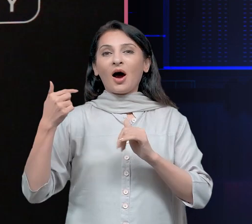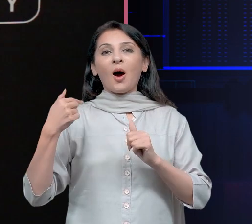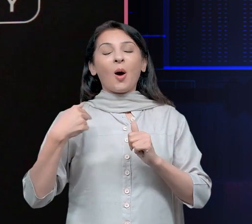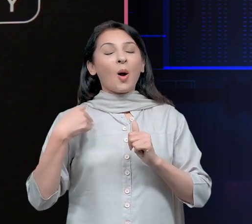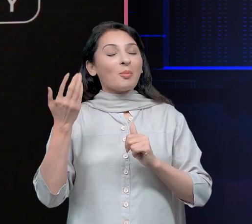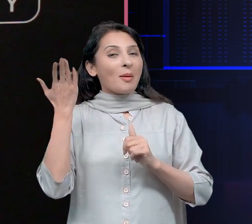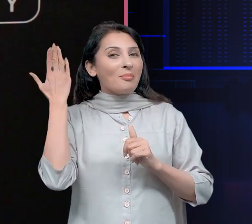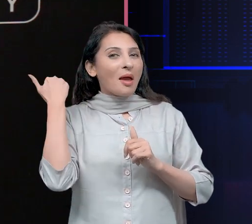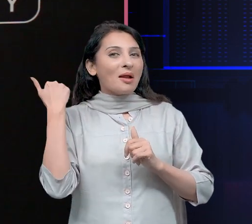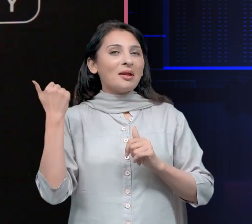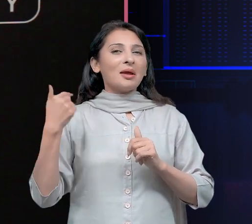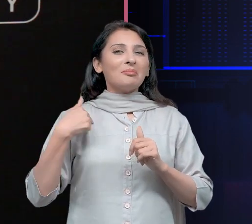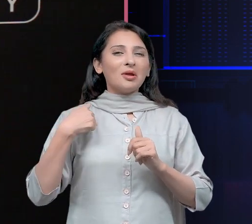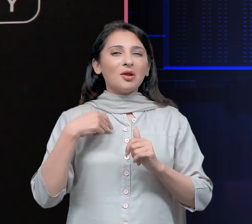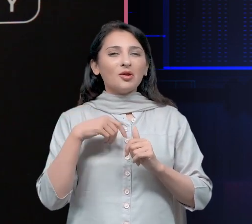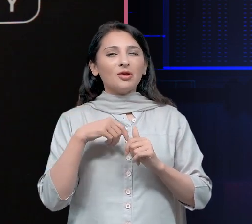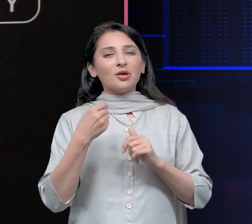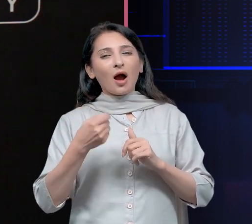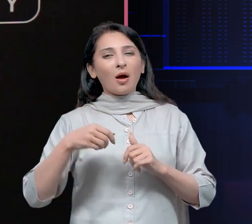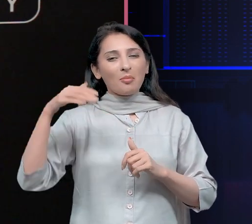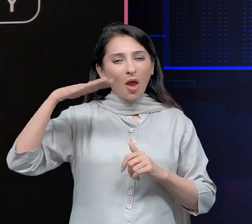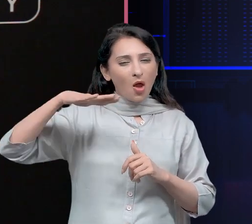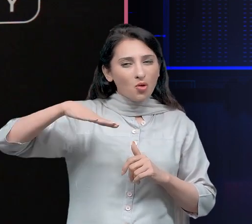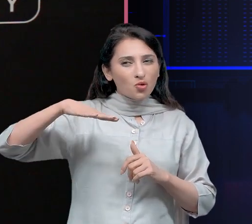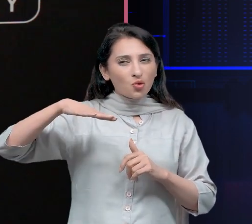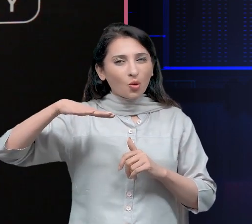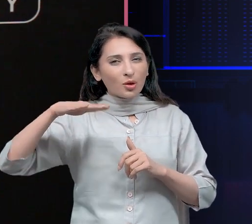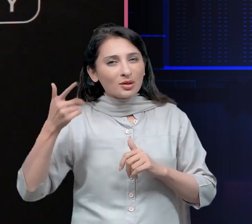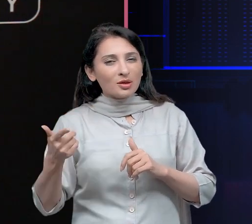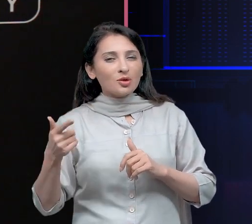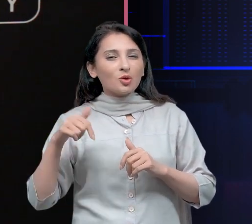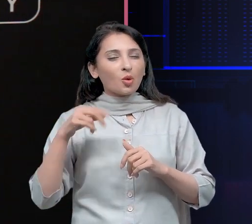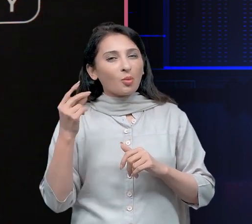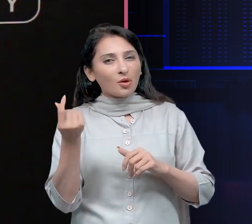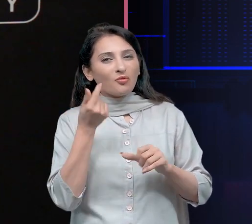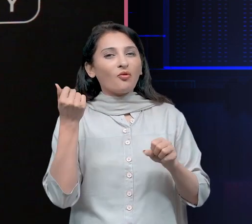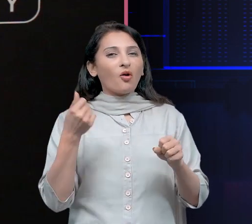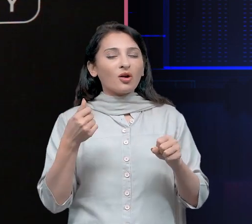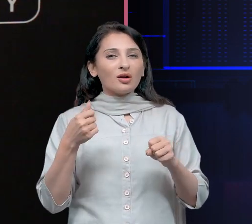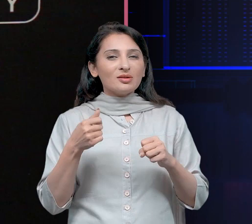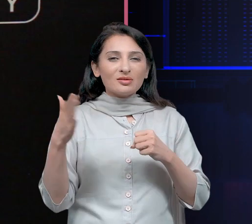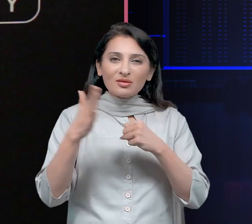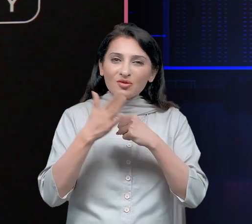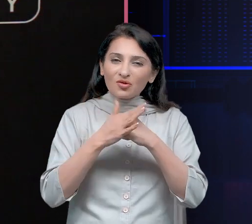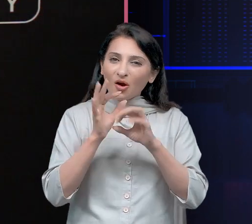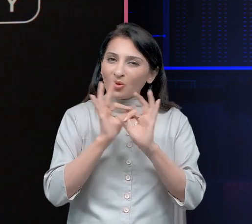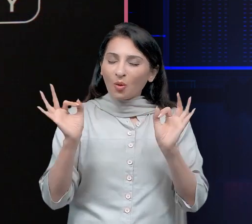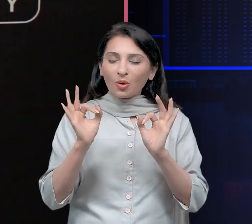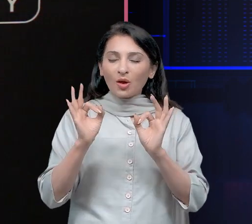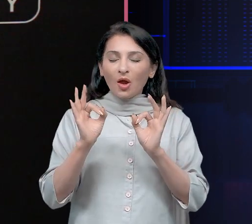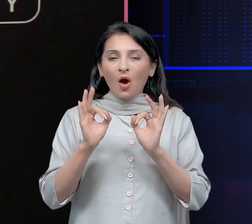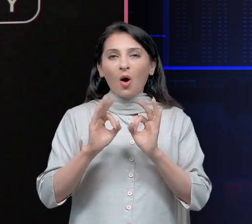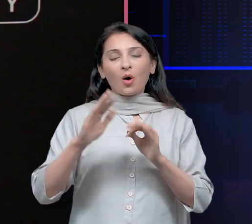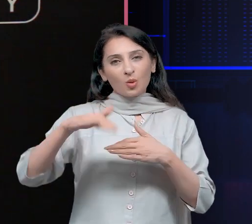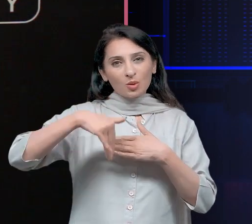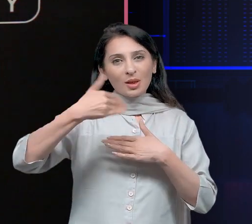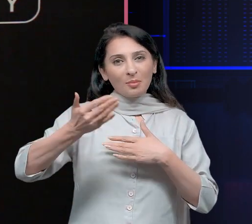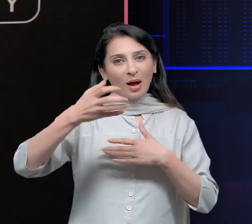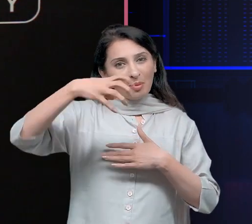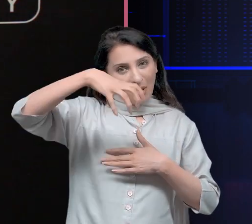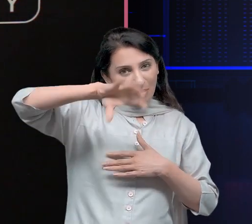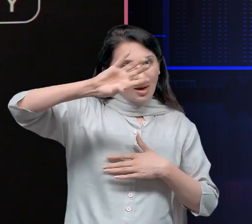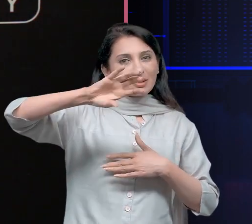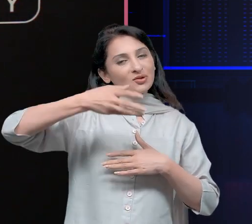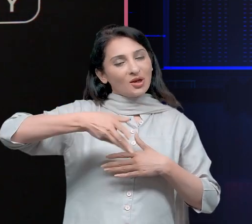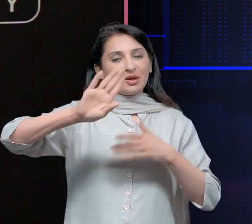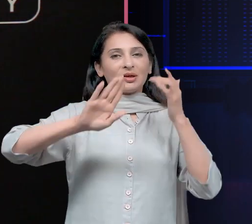जैसे होता है आम तौर पे कम उम्री में मेरी शादी हो गई थी और मैं बाहर के मुल्क चले गई थी। मगर मेरी कहानी में ट्विस्ट इस तरह